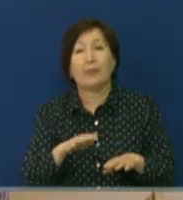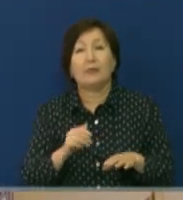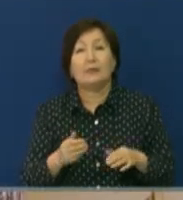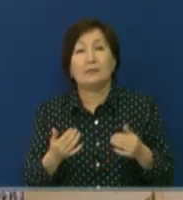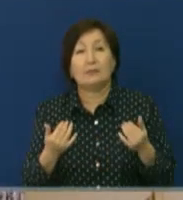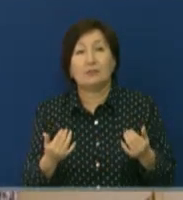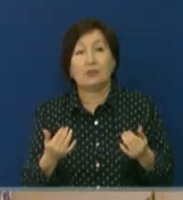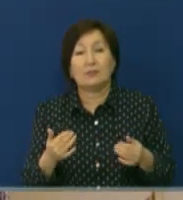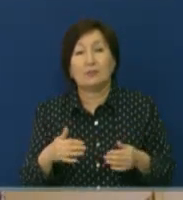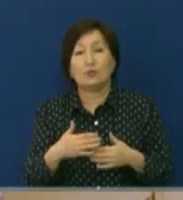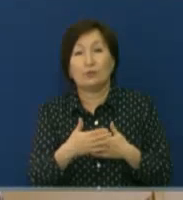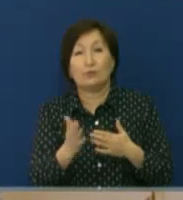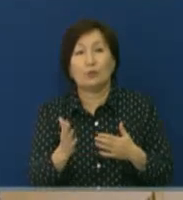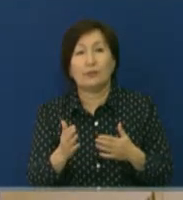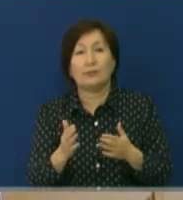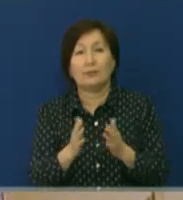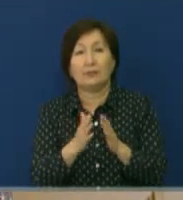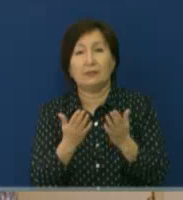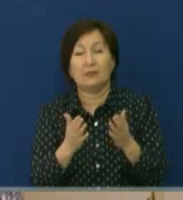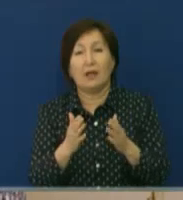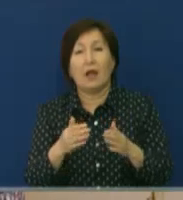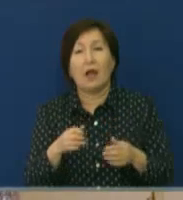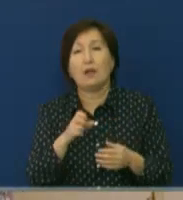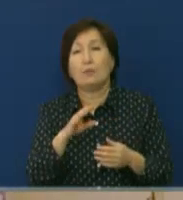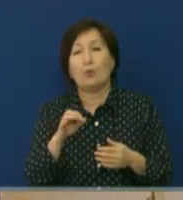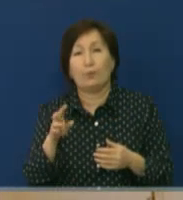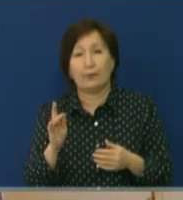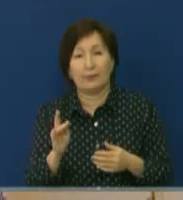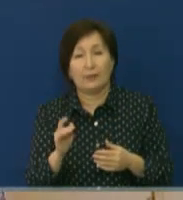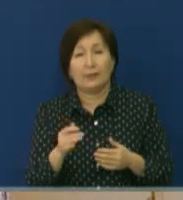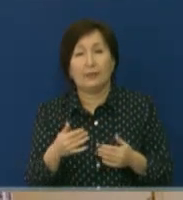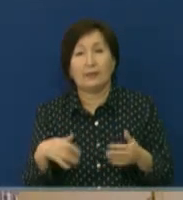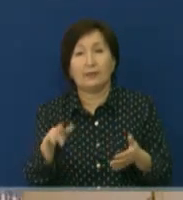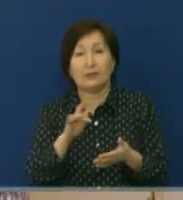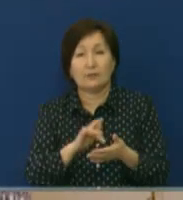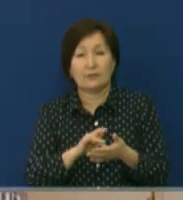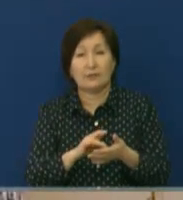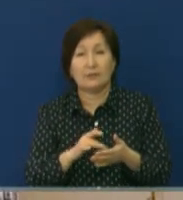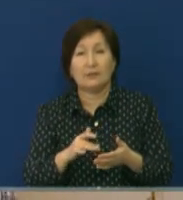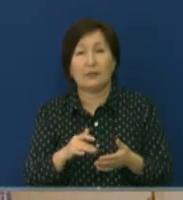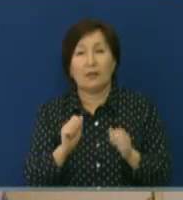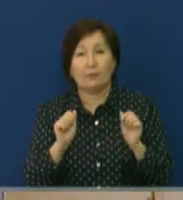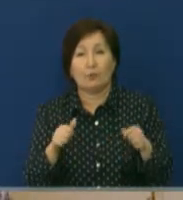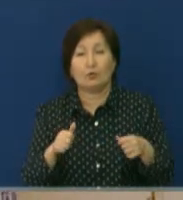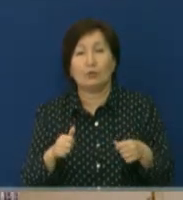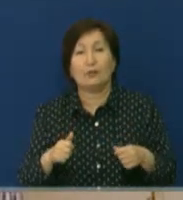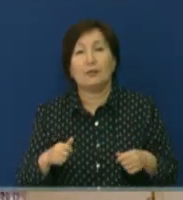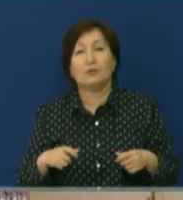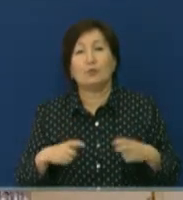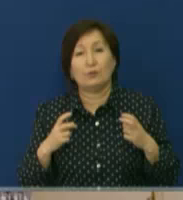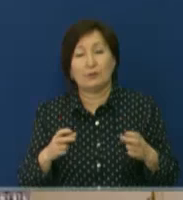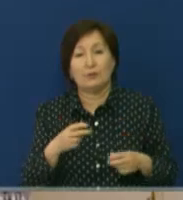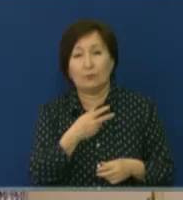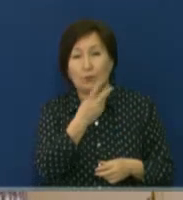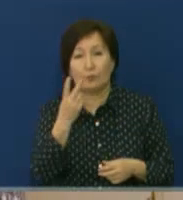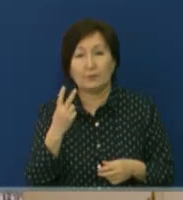есть и которые еще не вышли кроме того у нас есть альбом и то есть в нашем центре студенты и магистранты университета могут подготовить дипломную